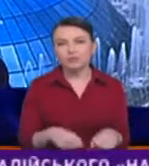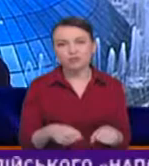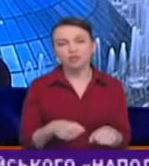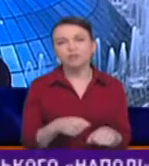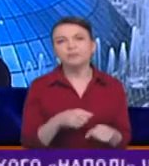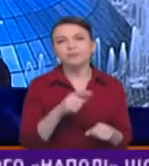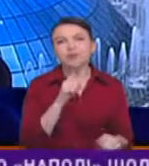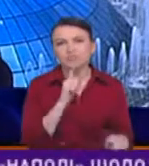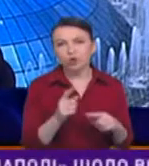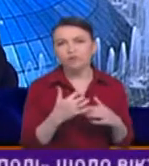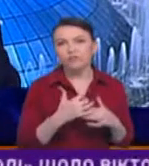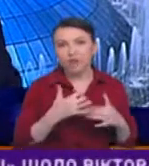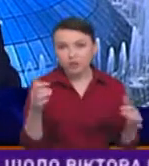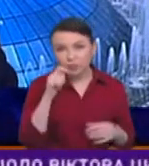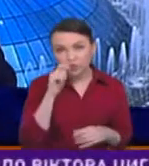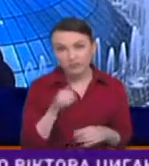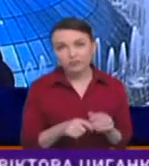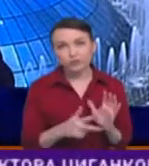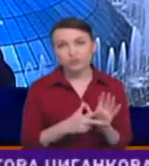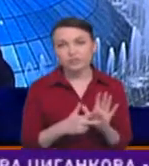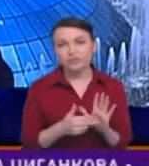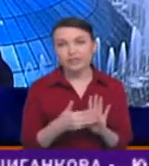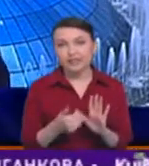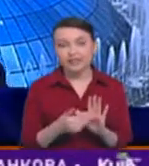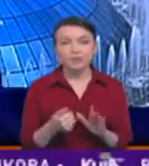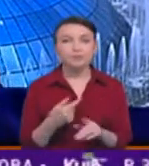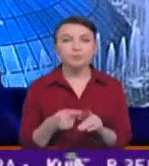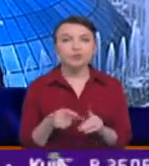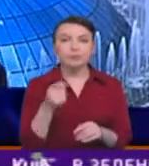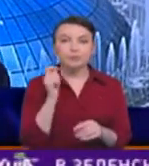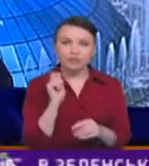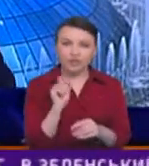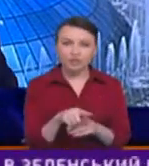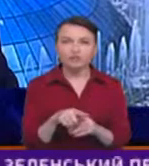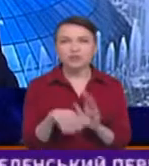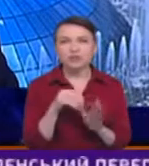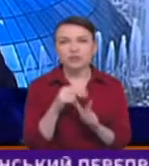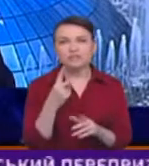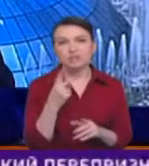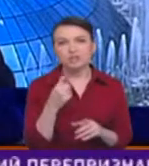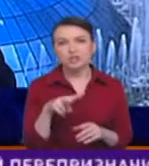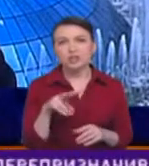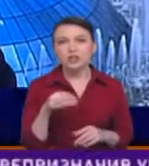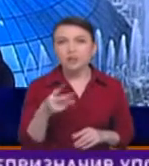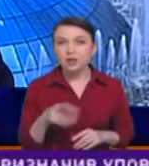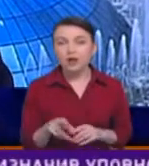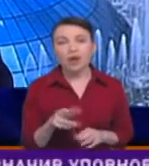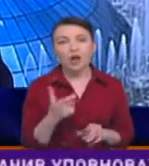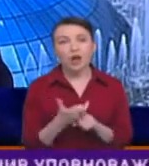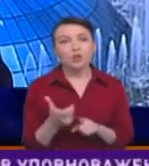припинення повноважень Верховної Ради України 8-го скликання, відтак призначивши вибори на 21 липня.